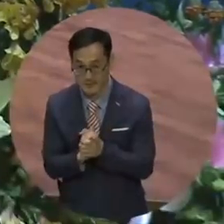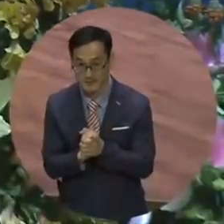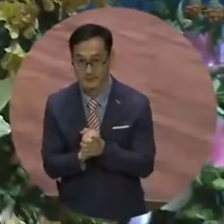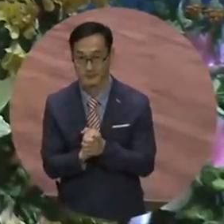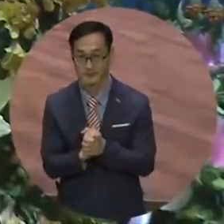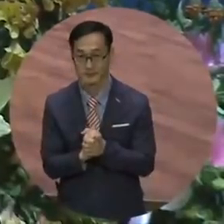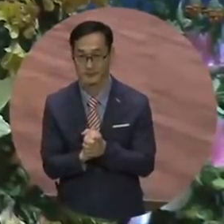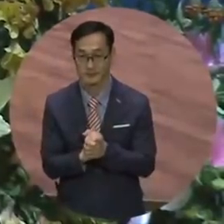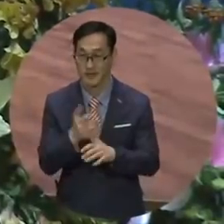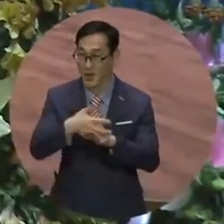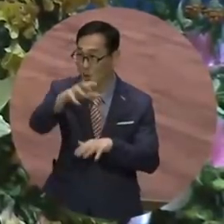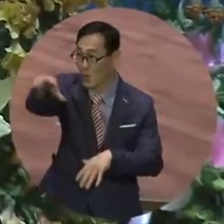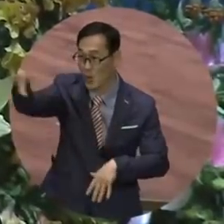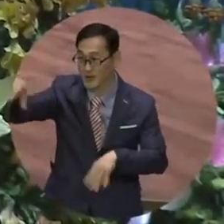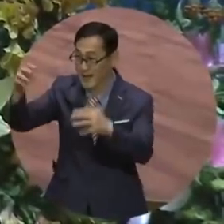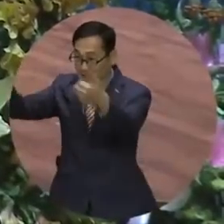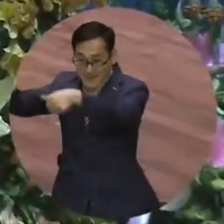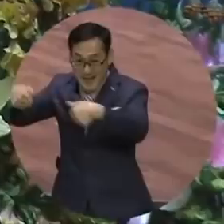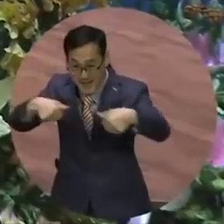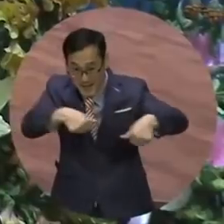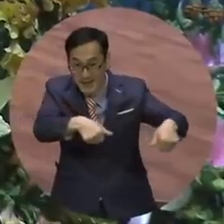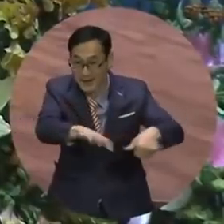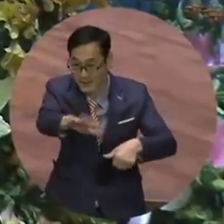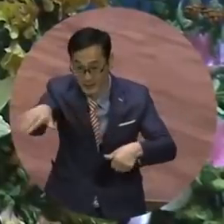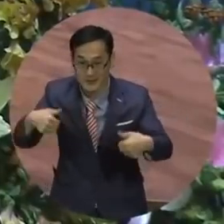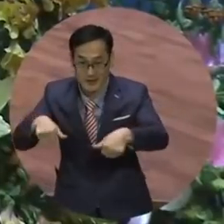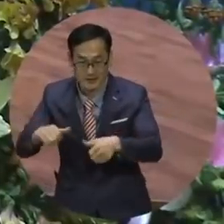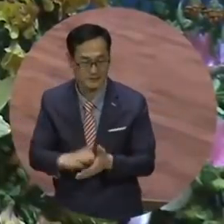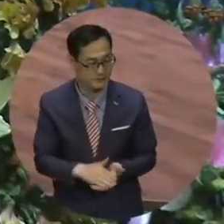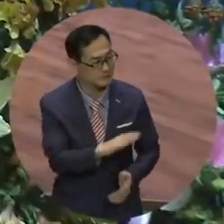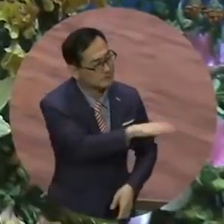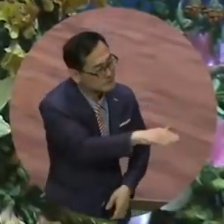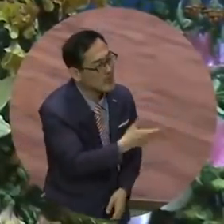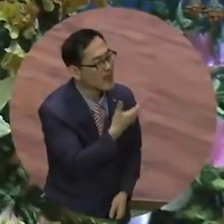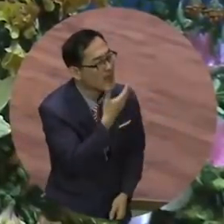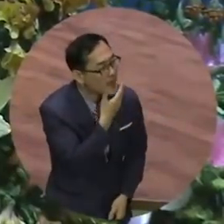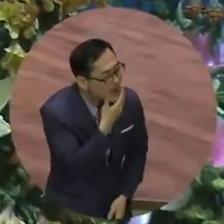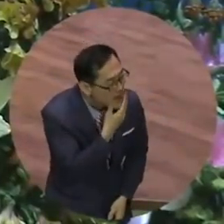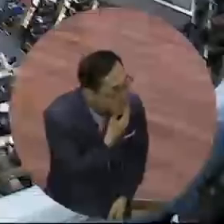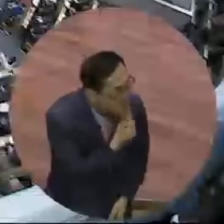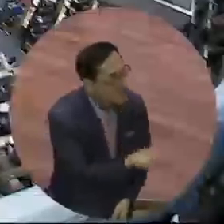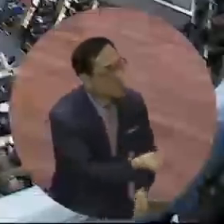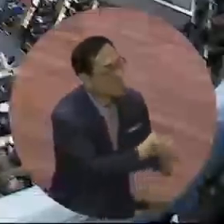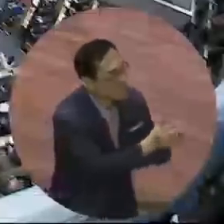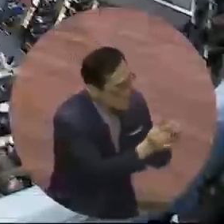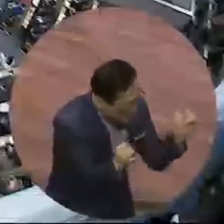같이 서로 다 인사합시다. 성도님은 행복해야 될 뿐입니다.